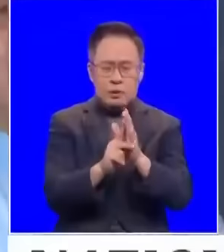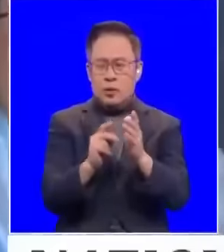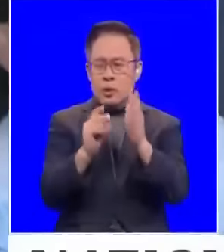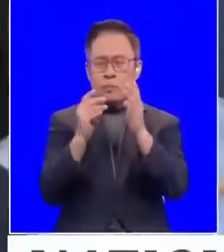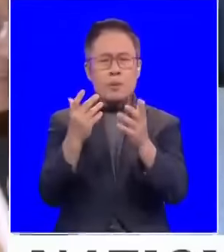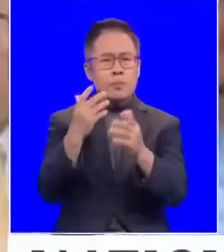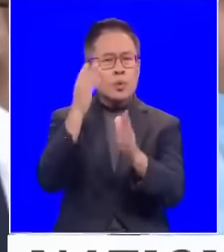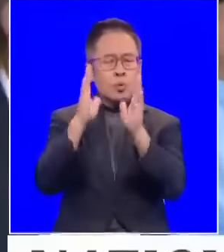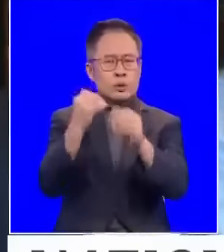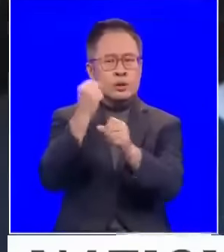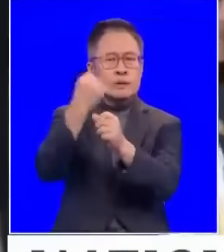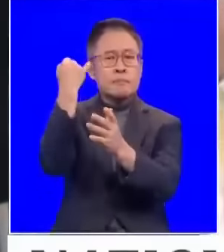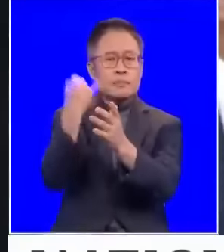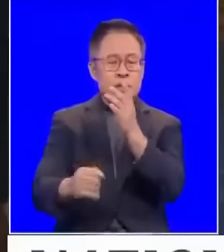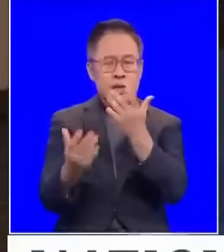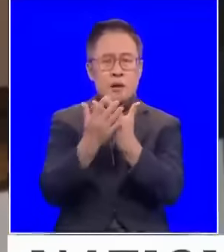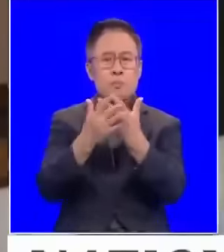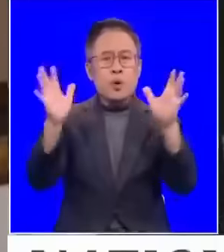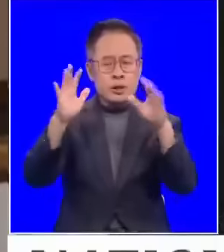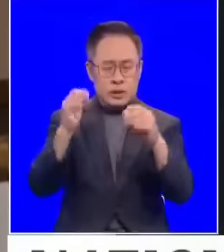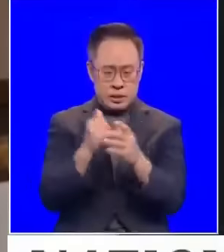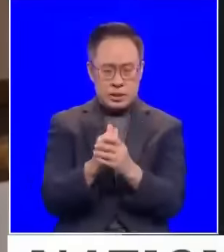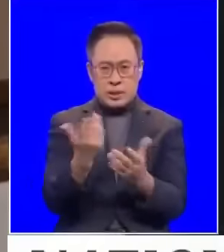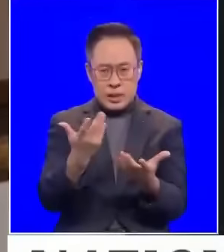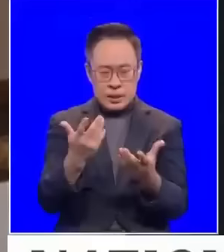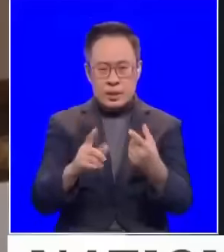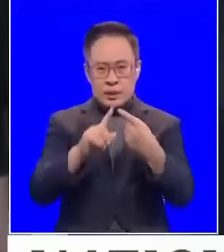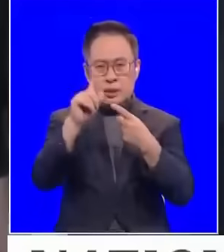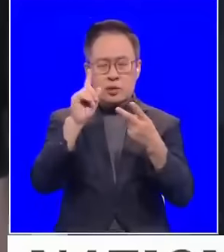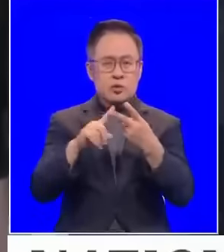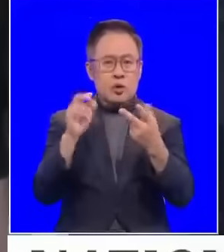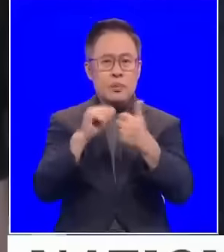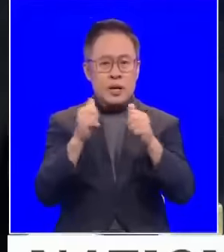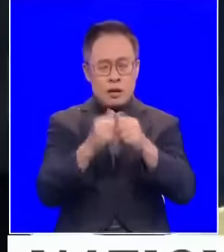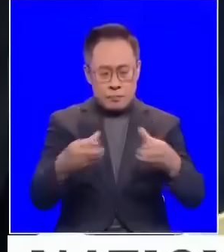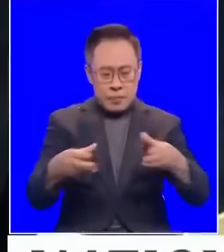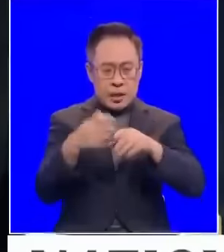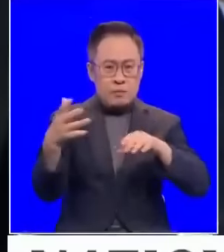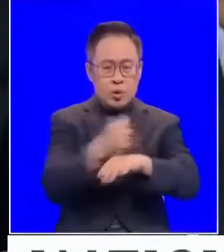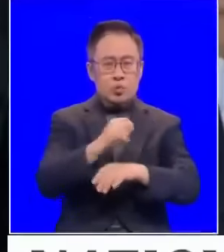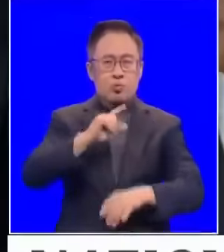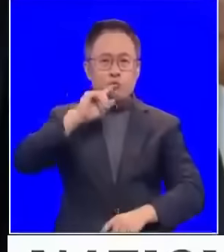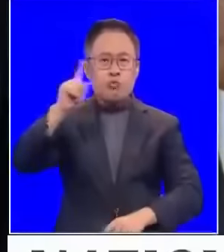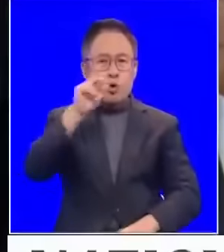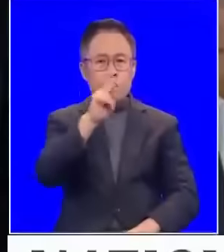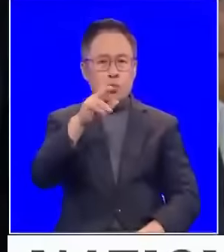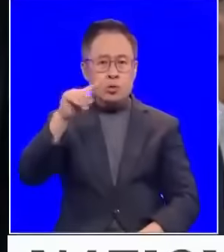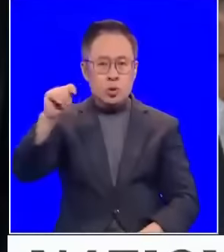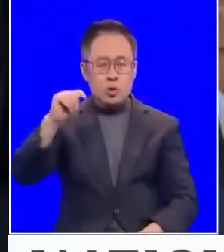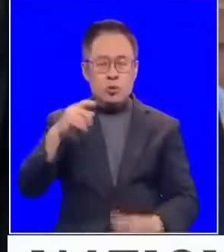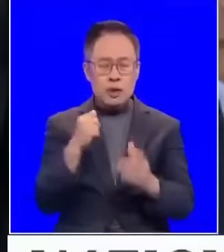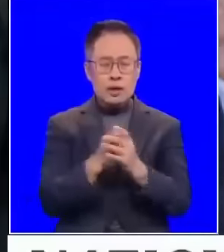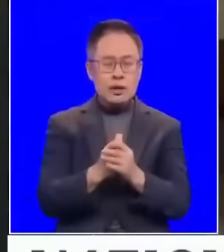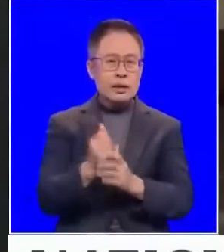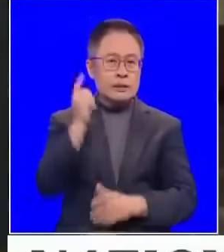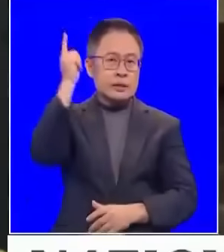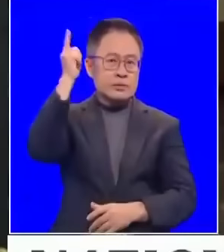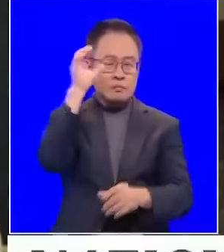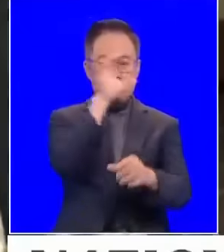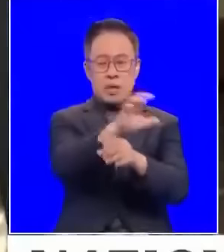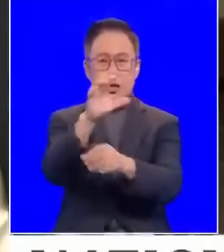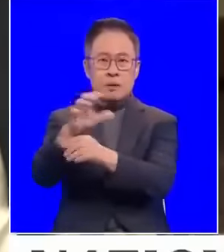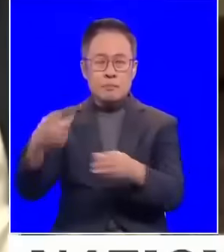การถูกร้องครอบงำพรรคร้องยุบ6พรรคร่วมรัฐบาลอันนี้ถือเป็นเรื่องใหญ่นะคะเน ี่ ยล่าสุด